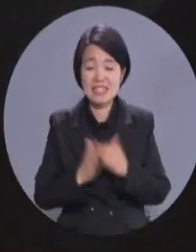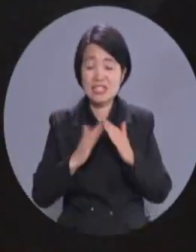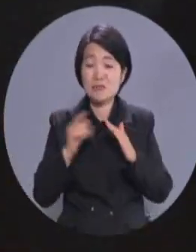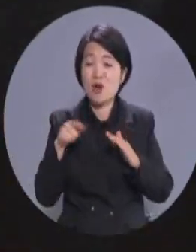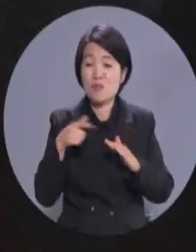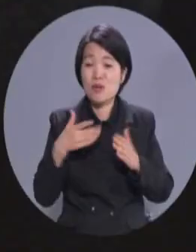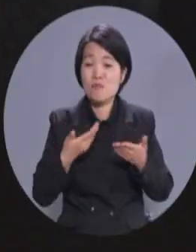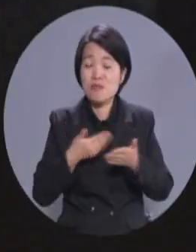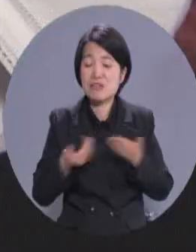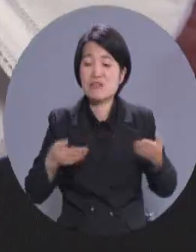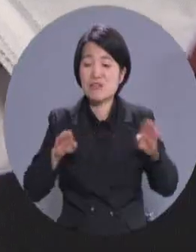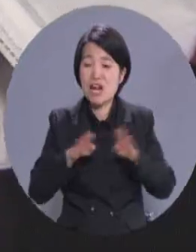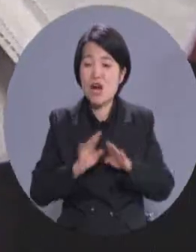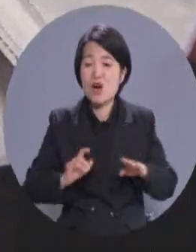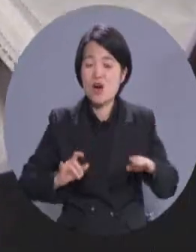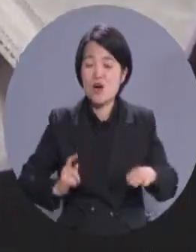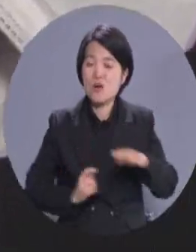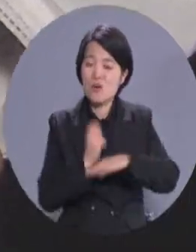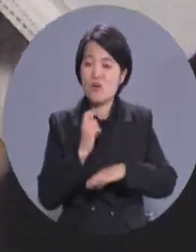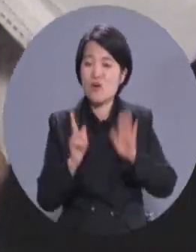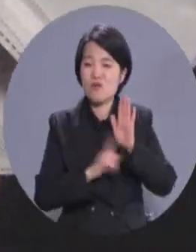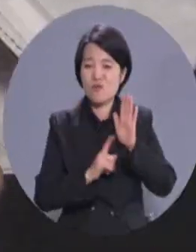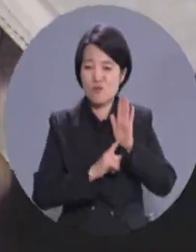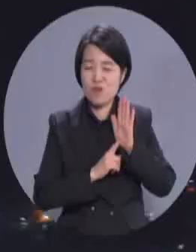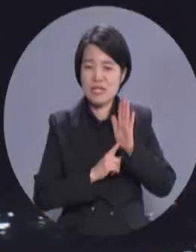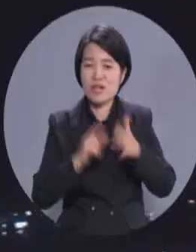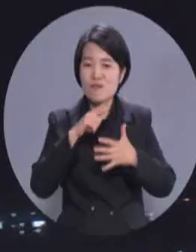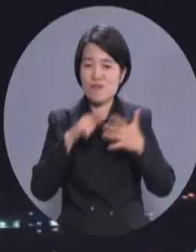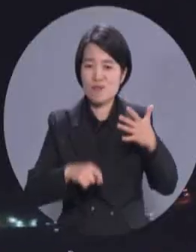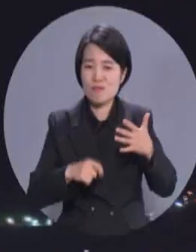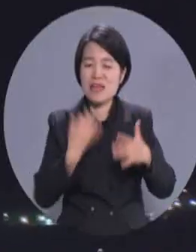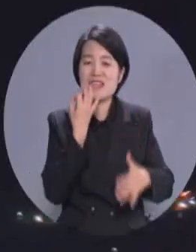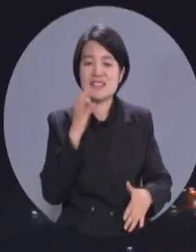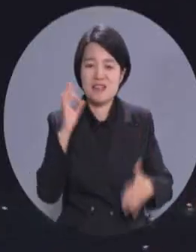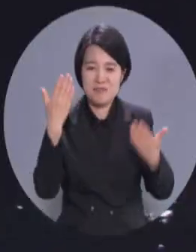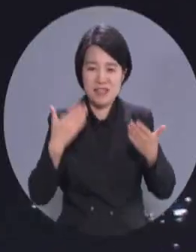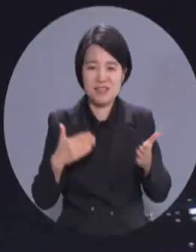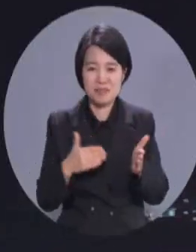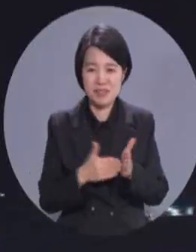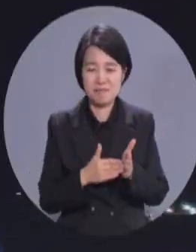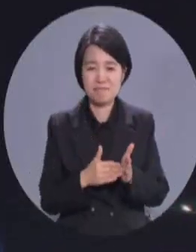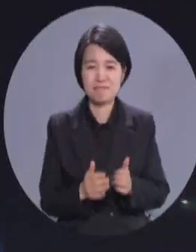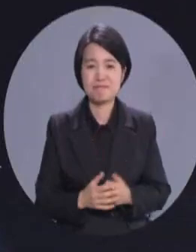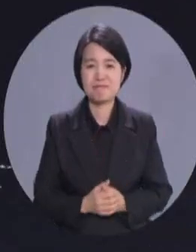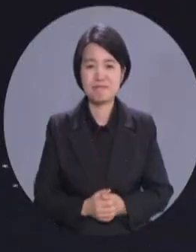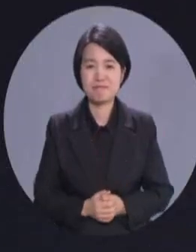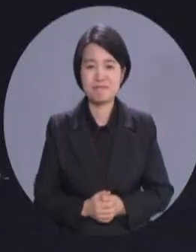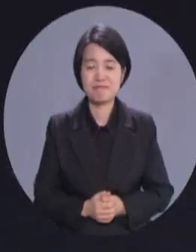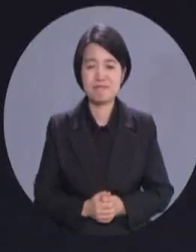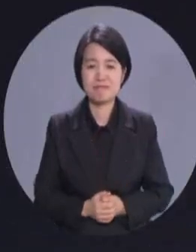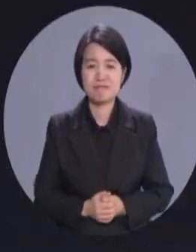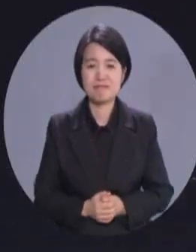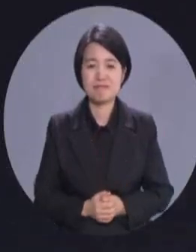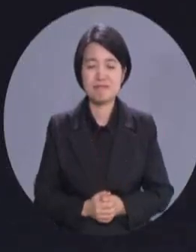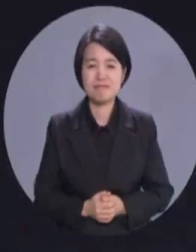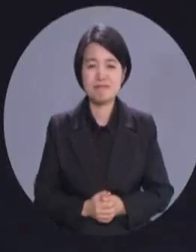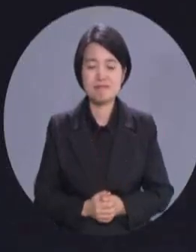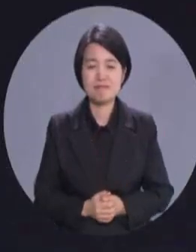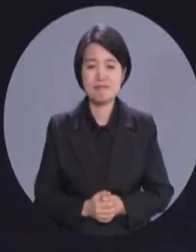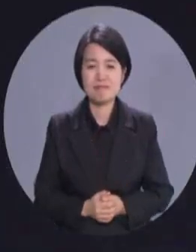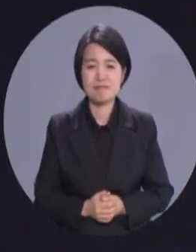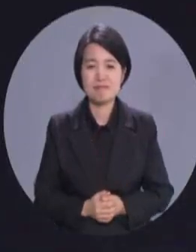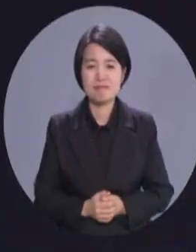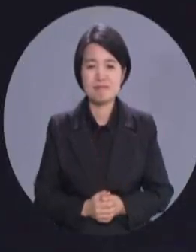미술관 고을 알리는 특화된 관광 콘텐츠로 확고한 자리매김에 성공했습니다 MBC 뉴스